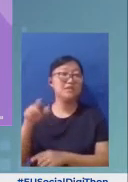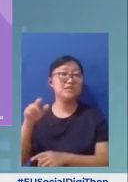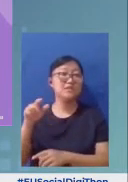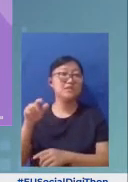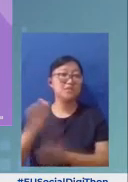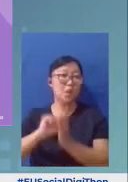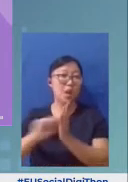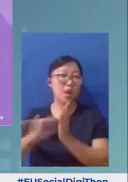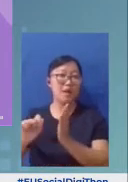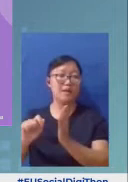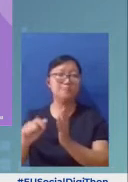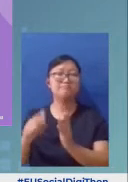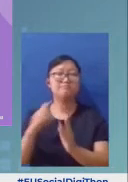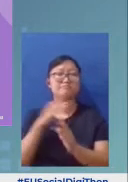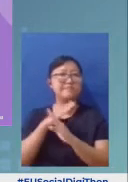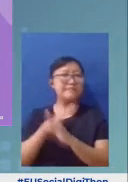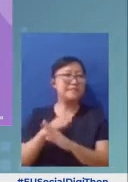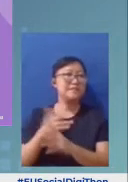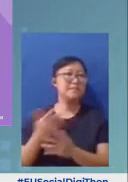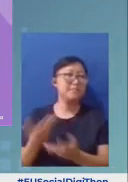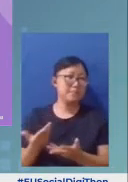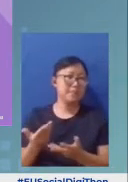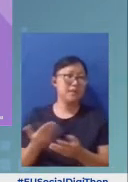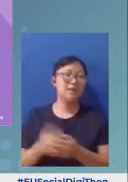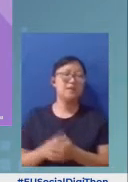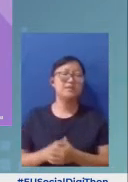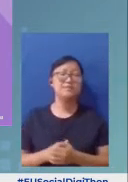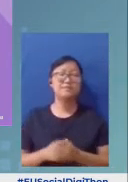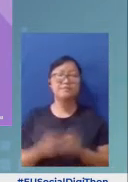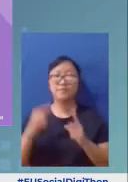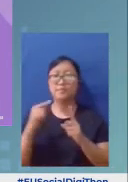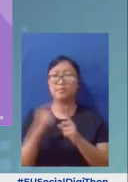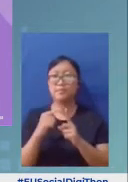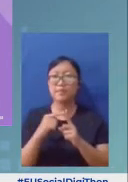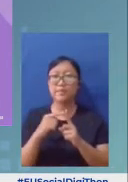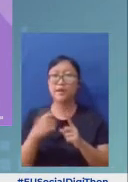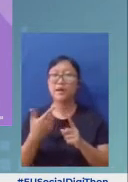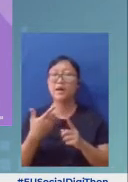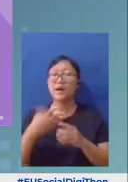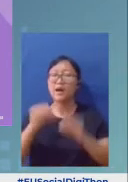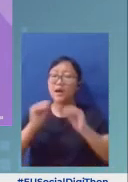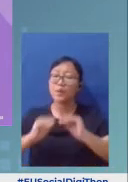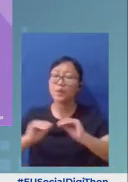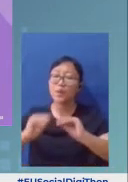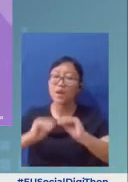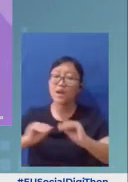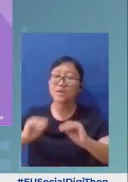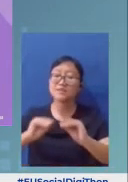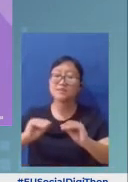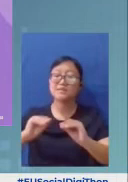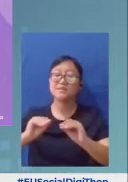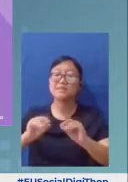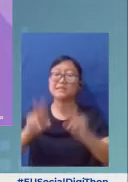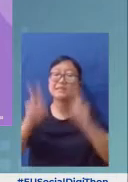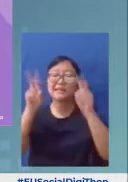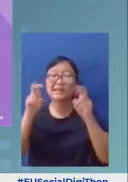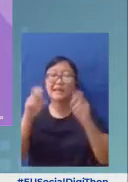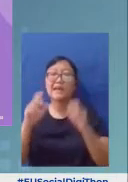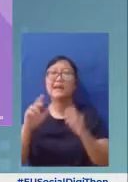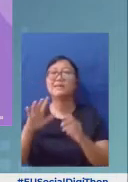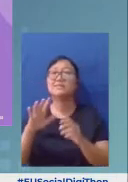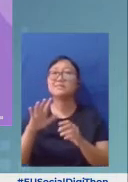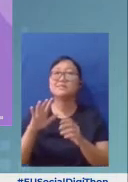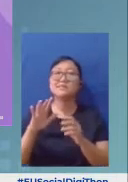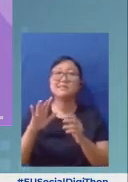pertama pastinya adalah edukasi tentang digital citizenship. Ya, digital citizenship